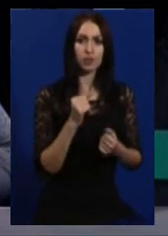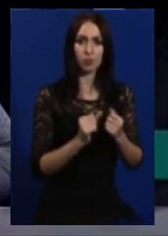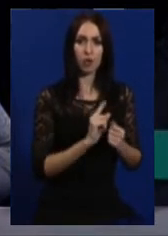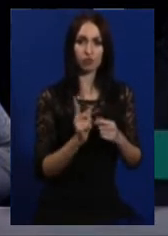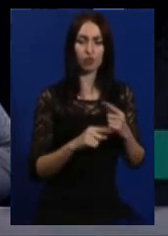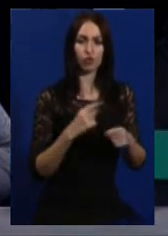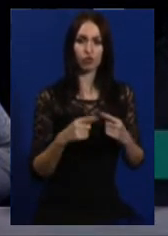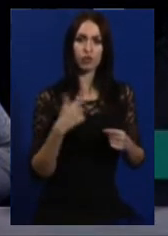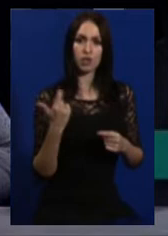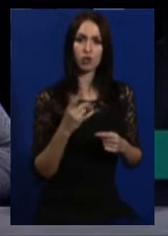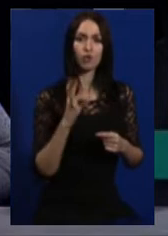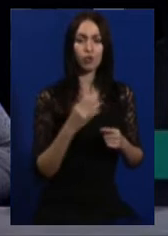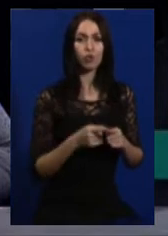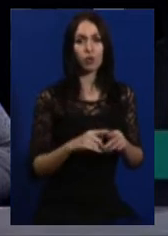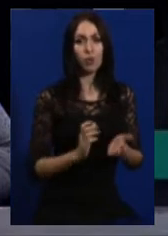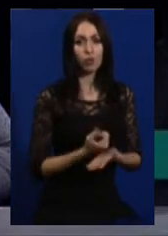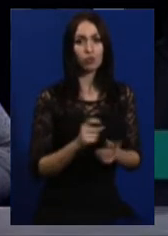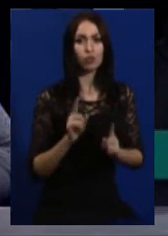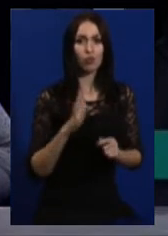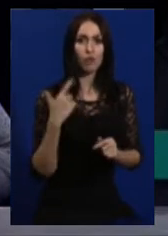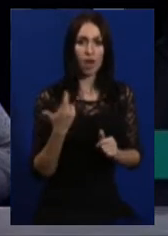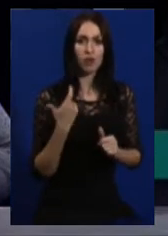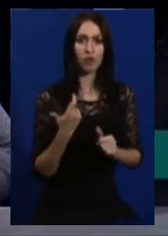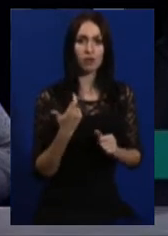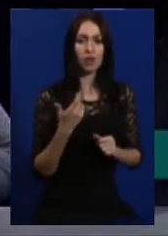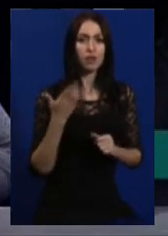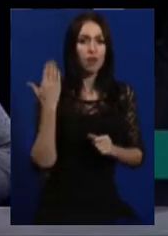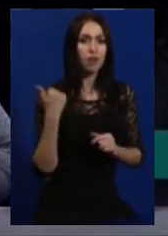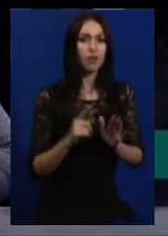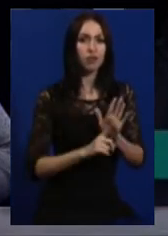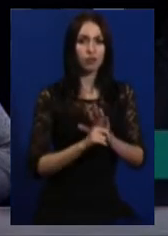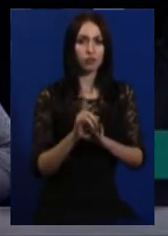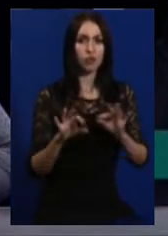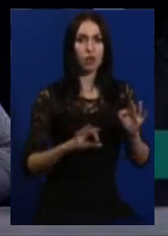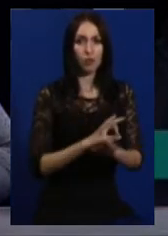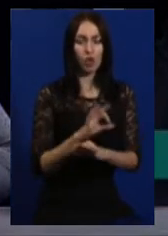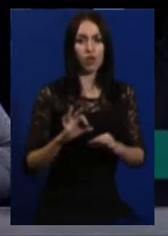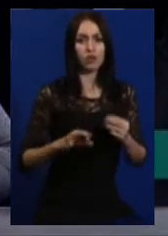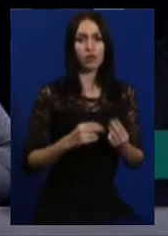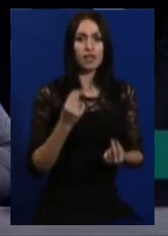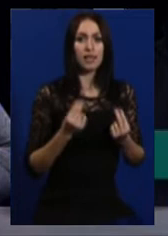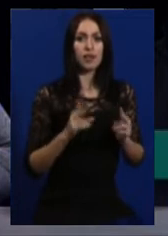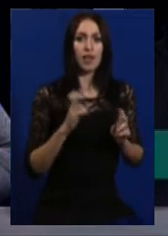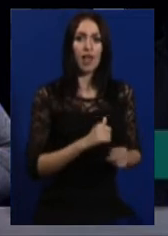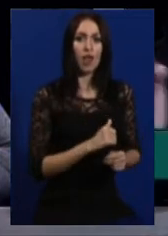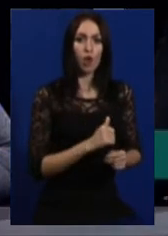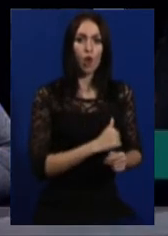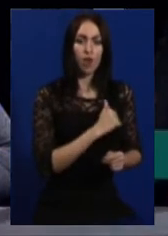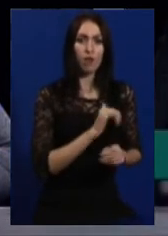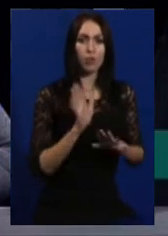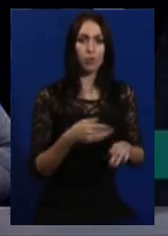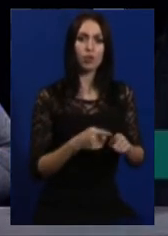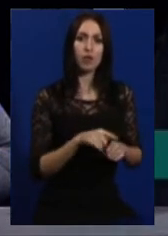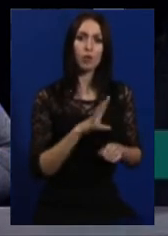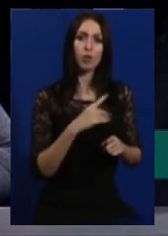харьков но так получилось что харькове тогда стартовал проект игры героев после этого был